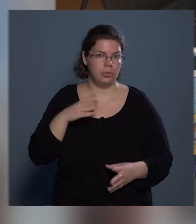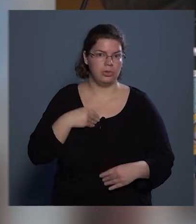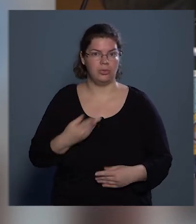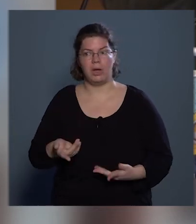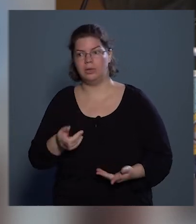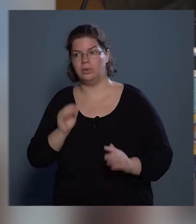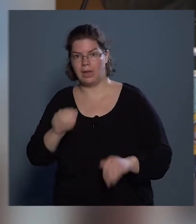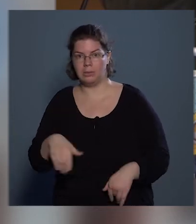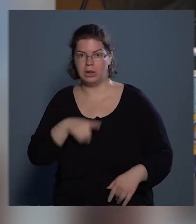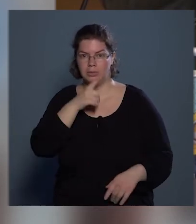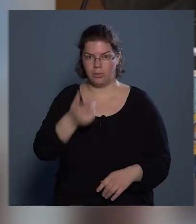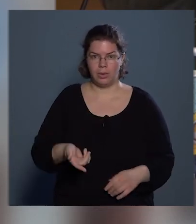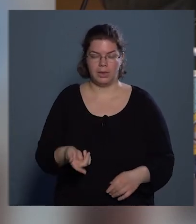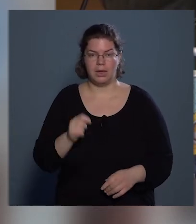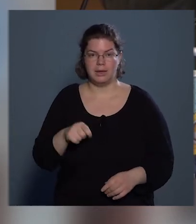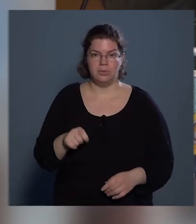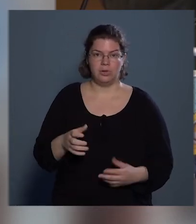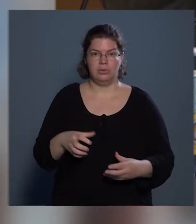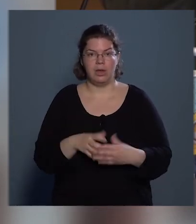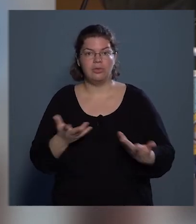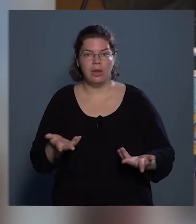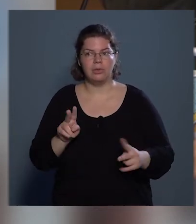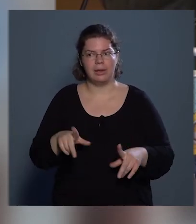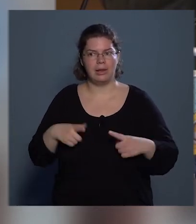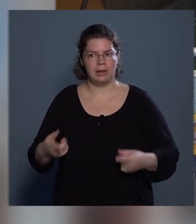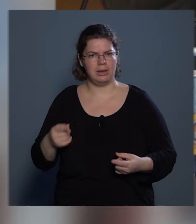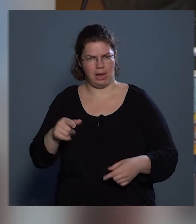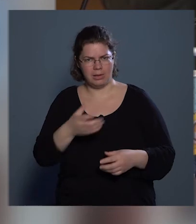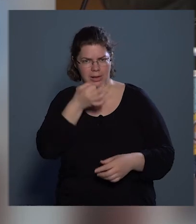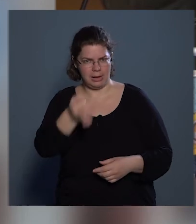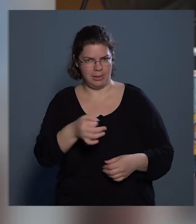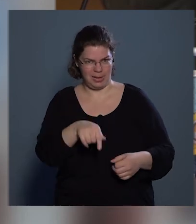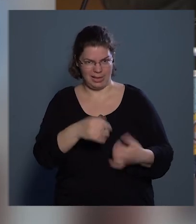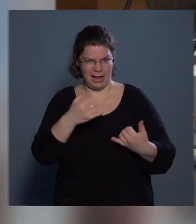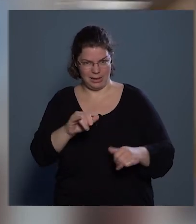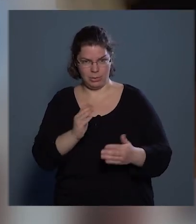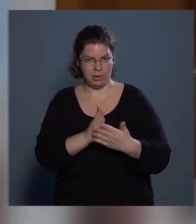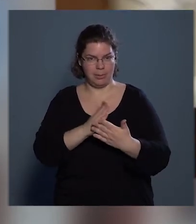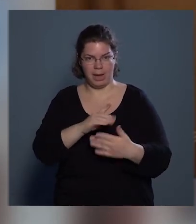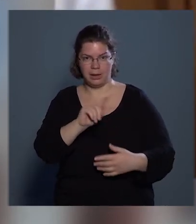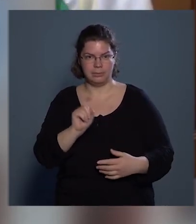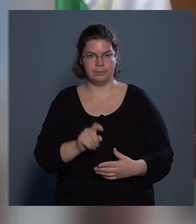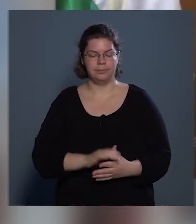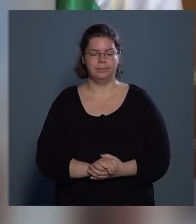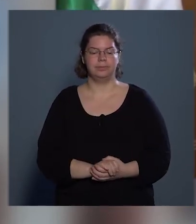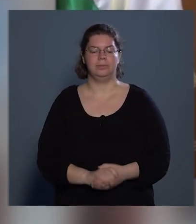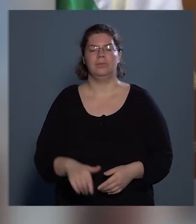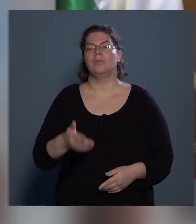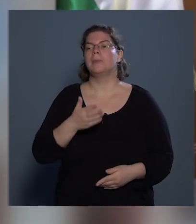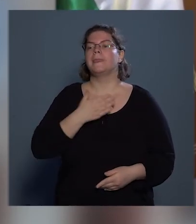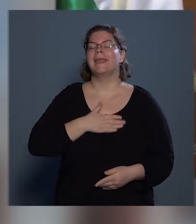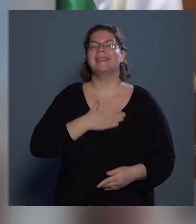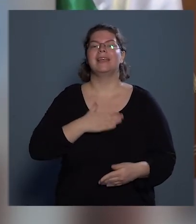a képviselőtestület, hogy ez létezzen. Azt szeretném megkérdezni osztályvezető asszonyt, hogy ez elindult-e már. Köszönöm. A Szeretetszolgálat